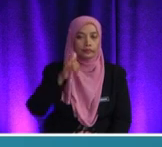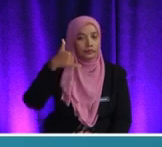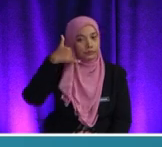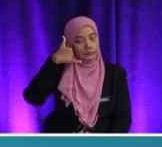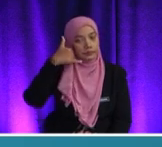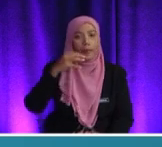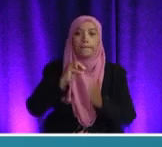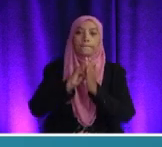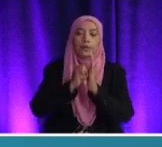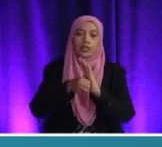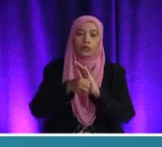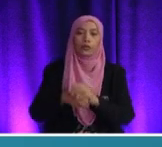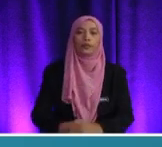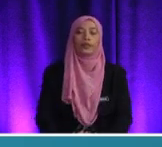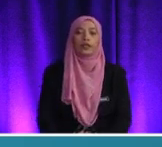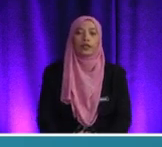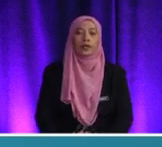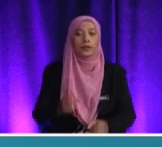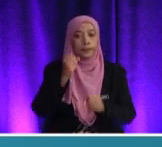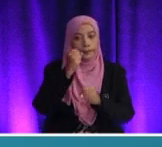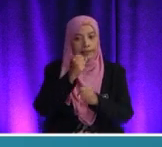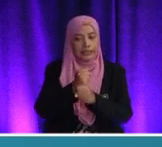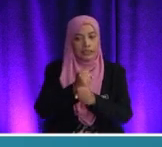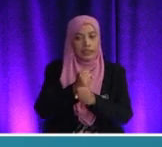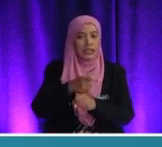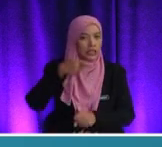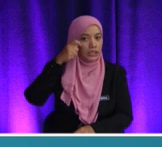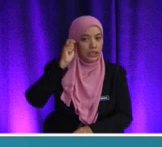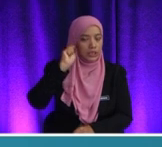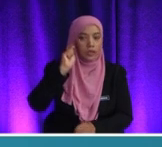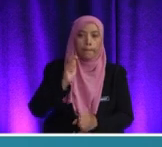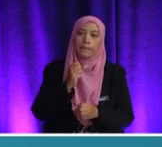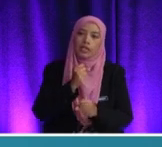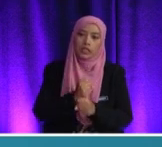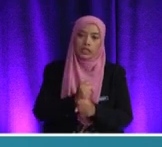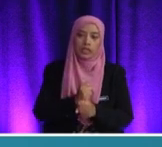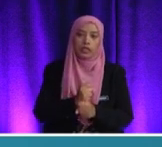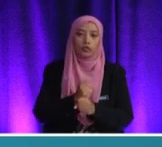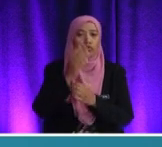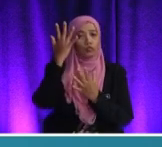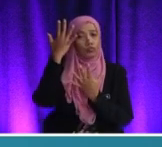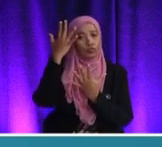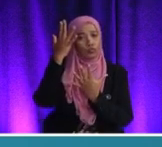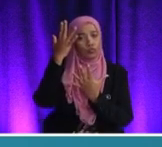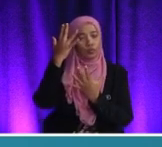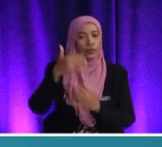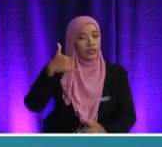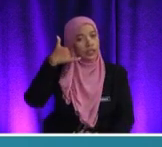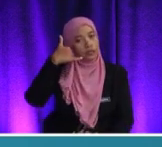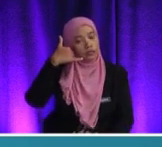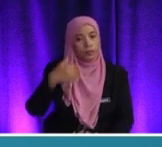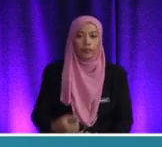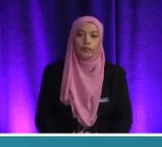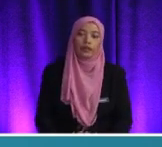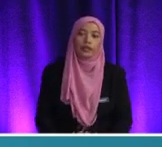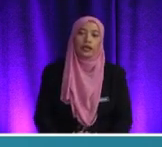maksud di sini Ah pekerja-pekerja tuh tadi dia bekerja tunggu je eh tunggu panggilan